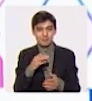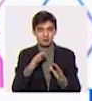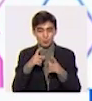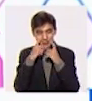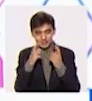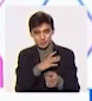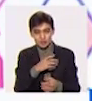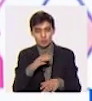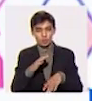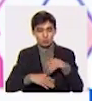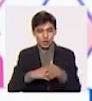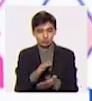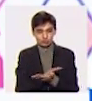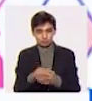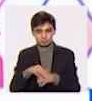жуу,